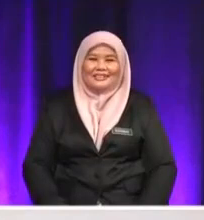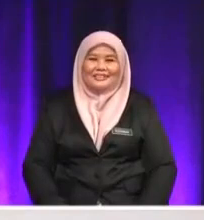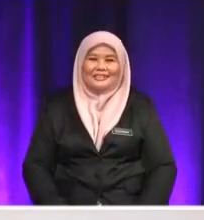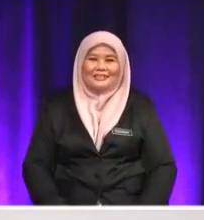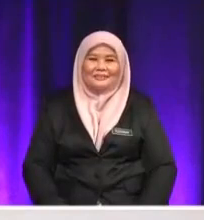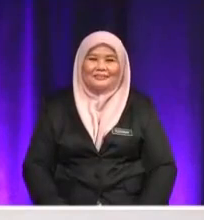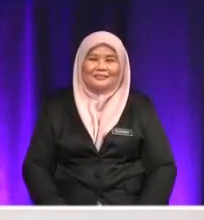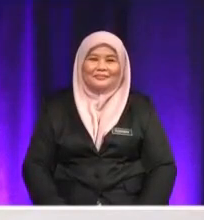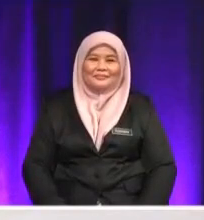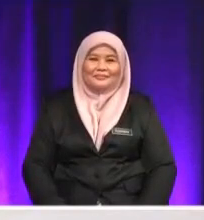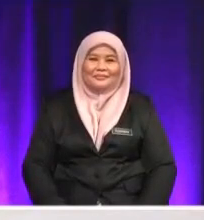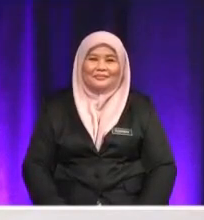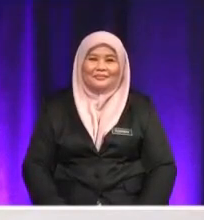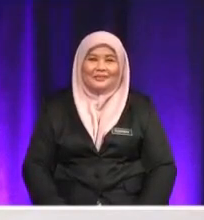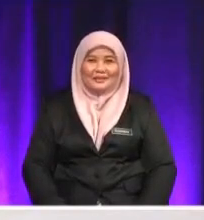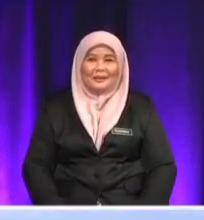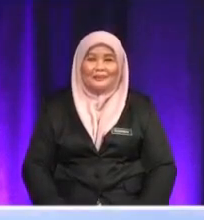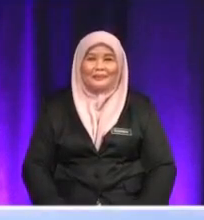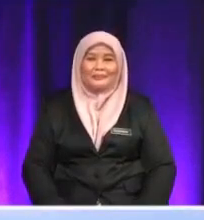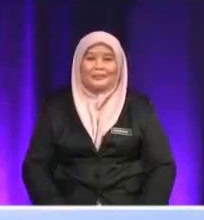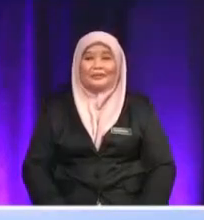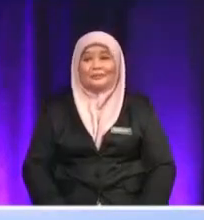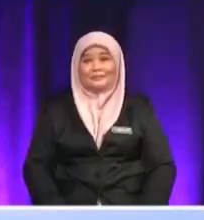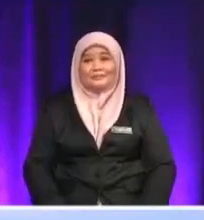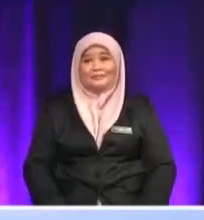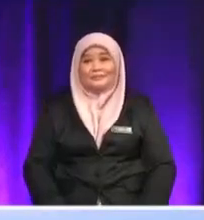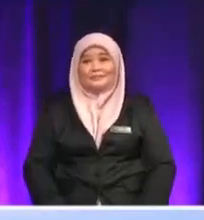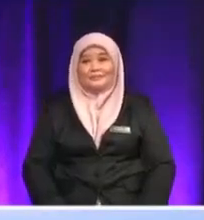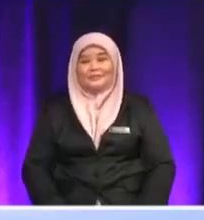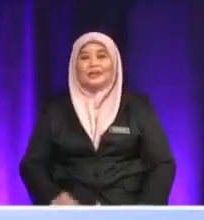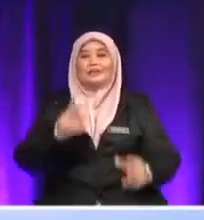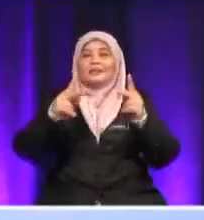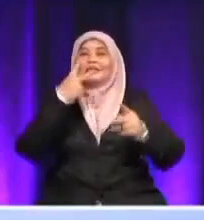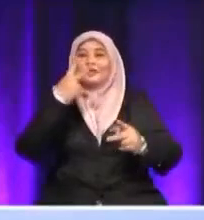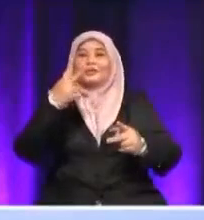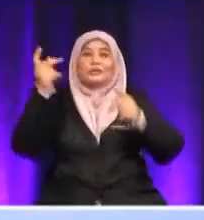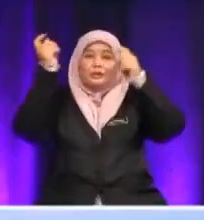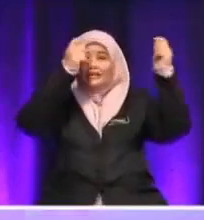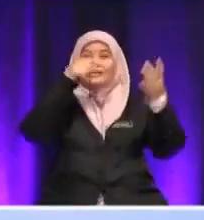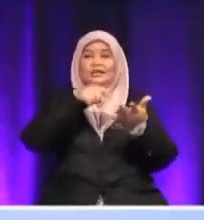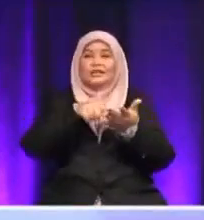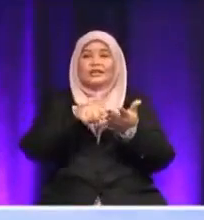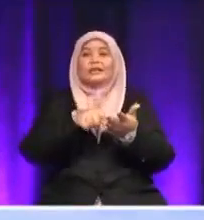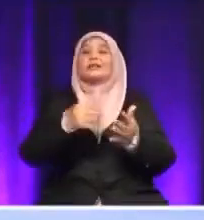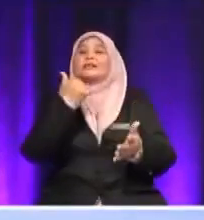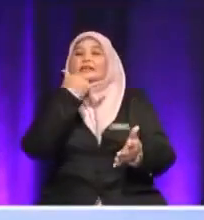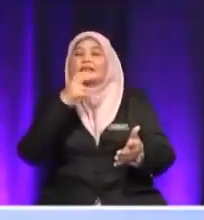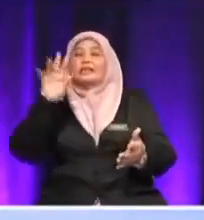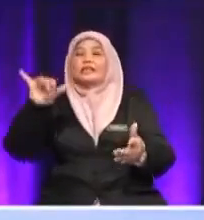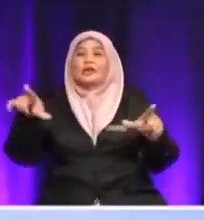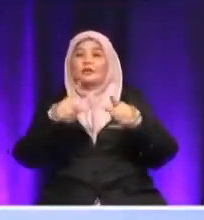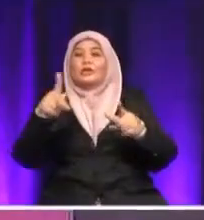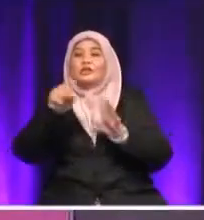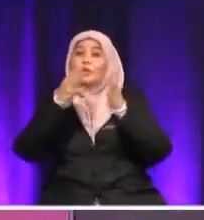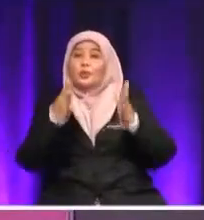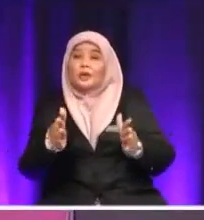Okey. Bahaya kalau guna hakim ini. Okey, jadi kalau tengok dekat situasi ini, ialah situasi ini kesalahan yang dilakukan oleh